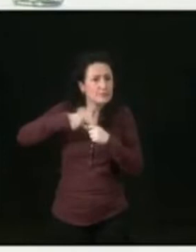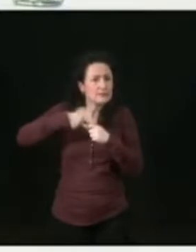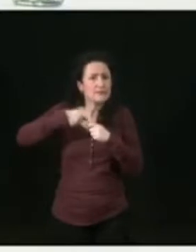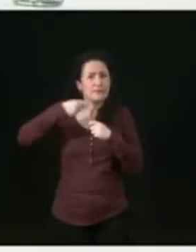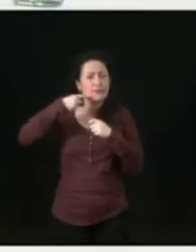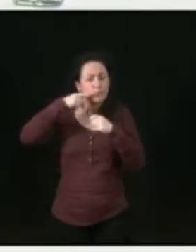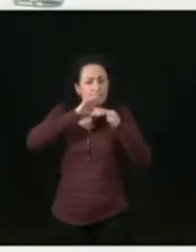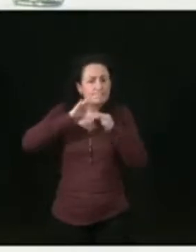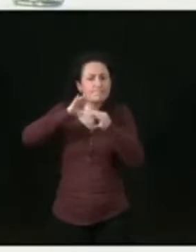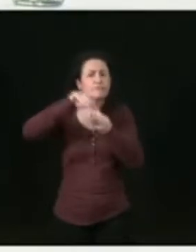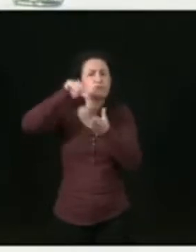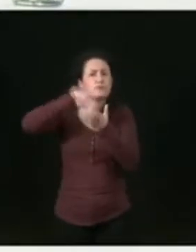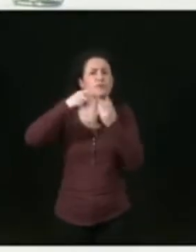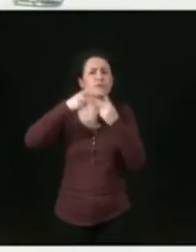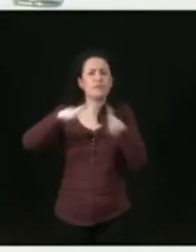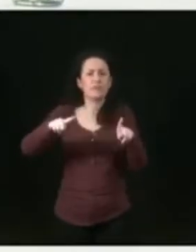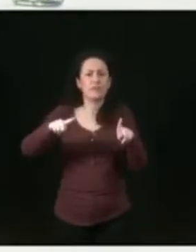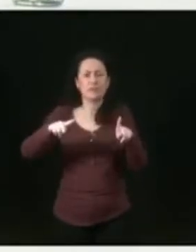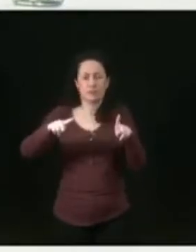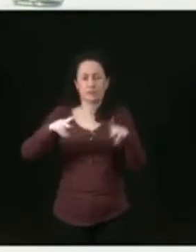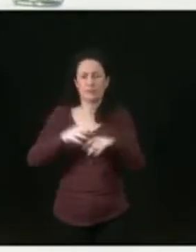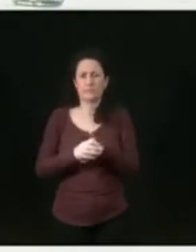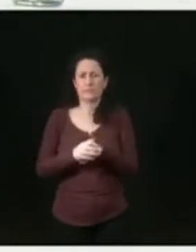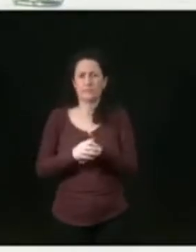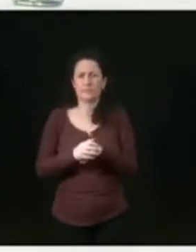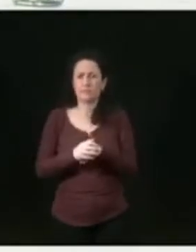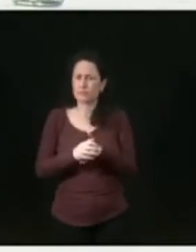centre-ville et un montant de